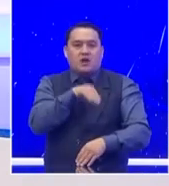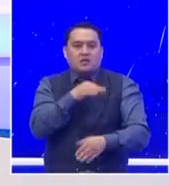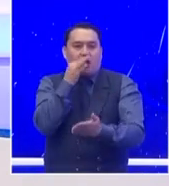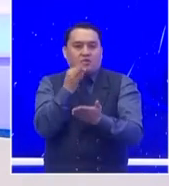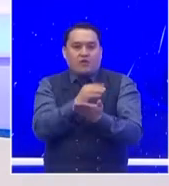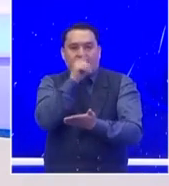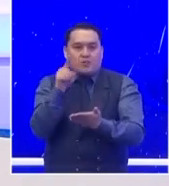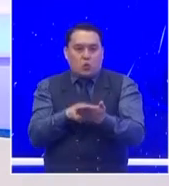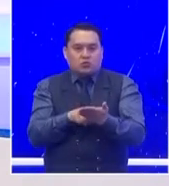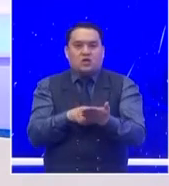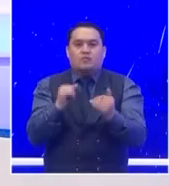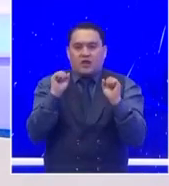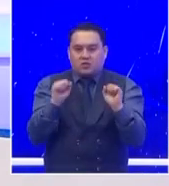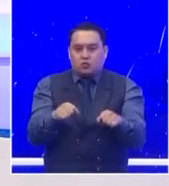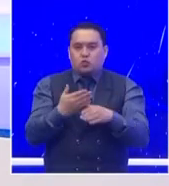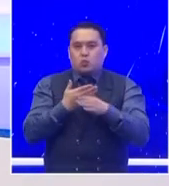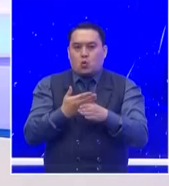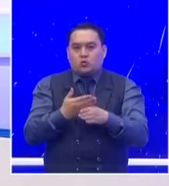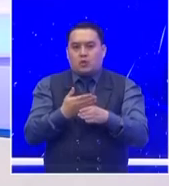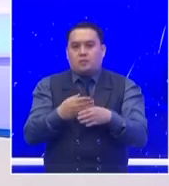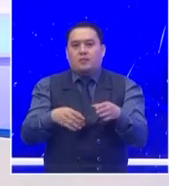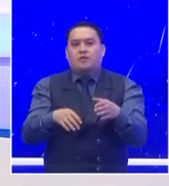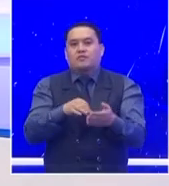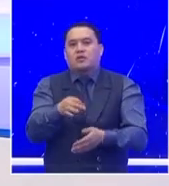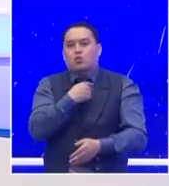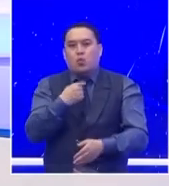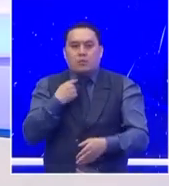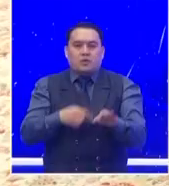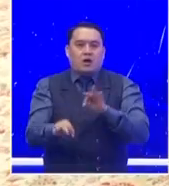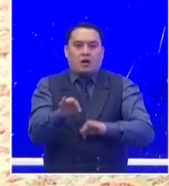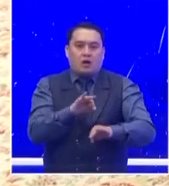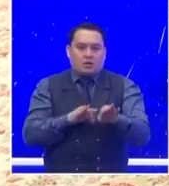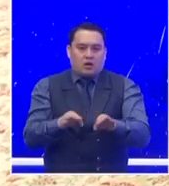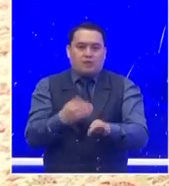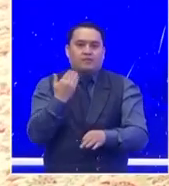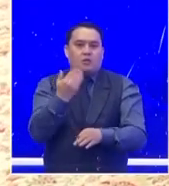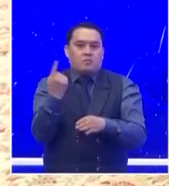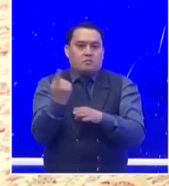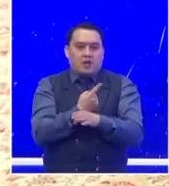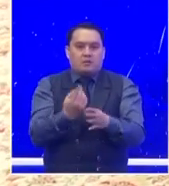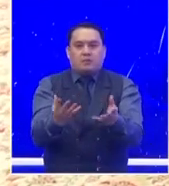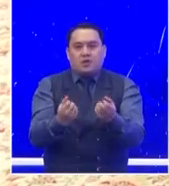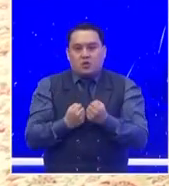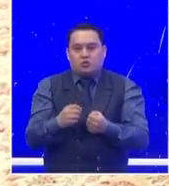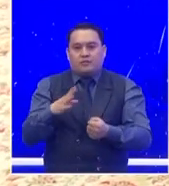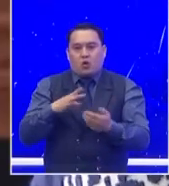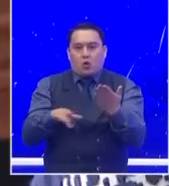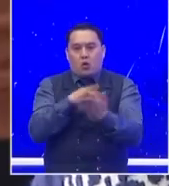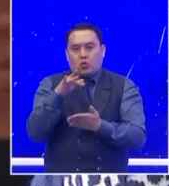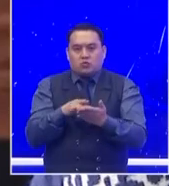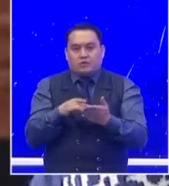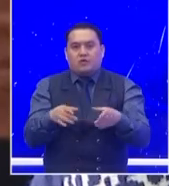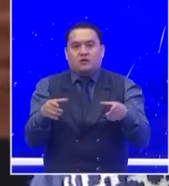ответ на волнующие вопросы теперь возможно благодаря запущенному в областном центре проекту «Адалкумек». Первый прием граждан состоялся в городском